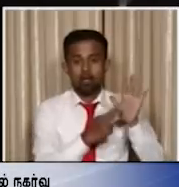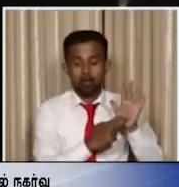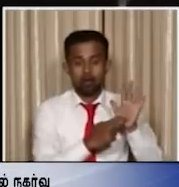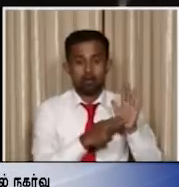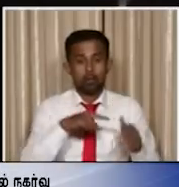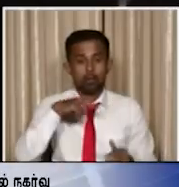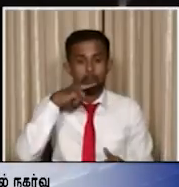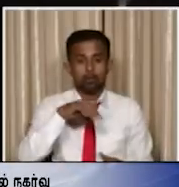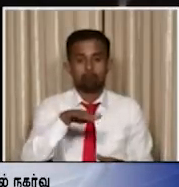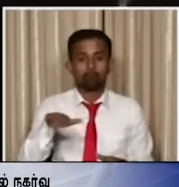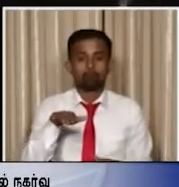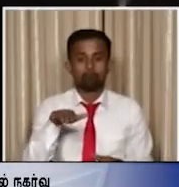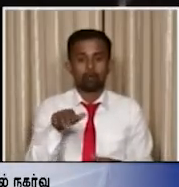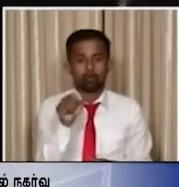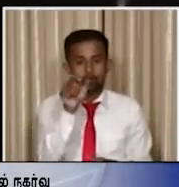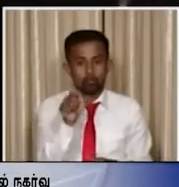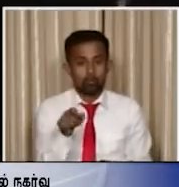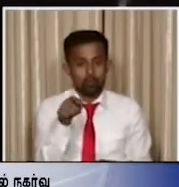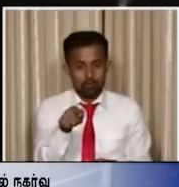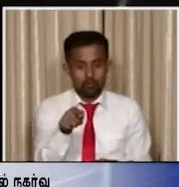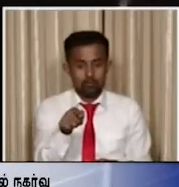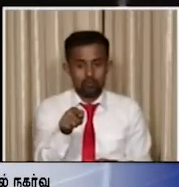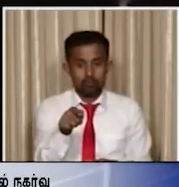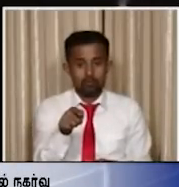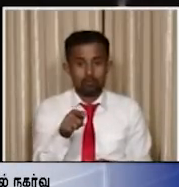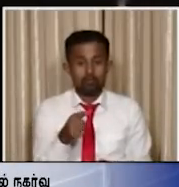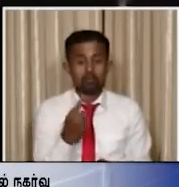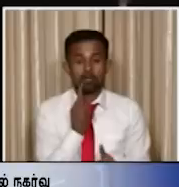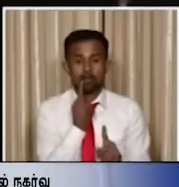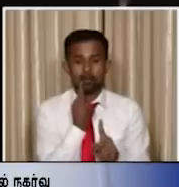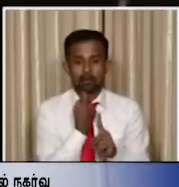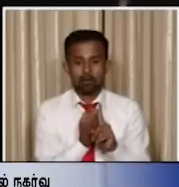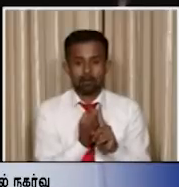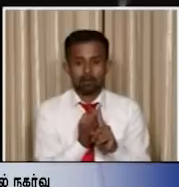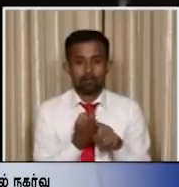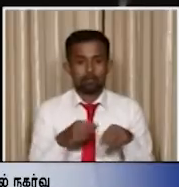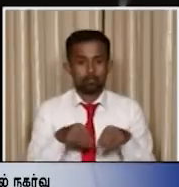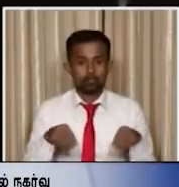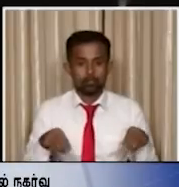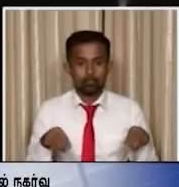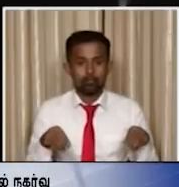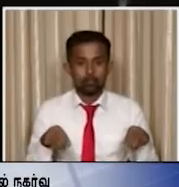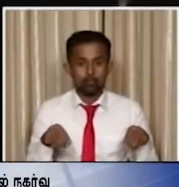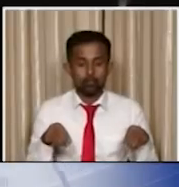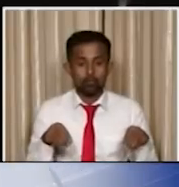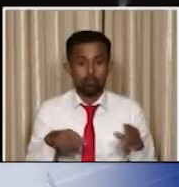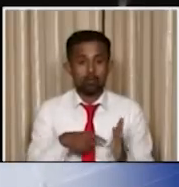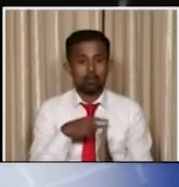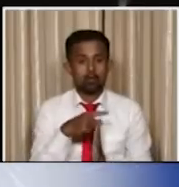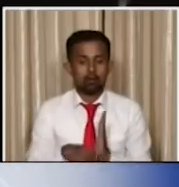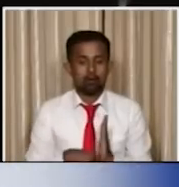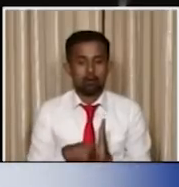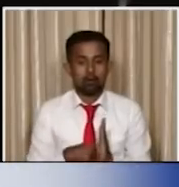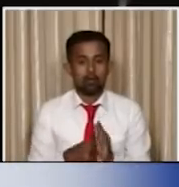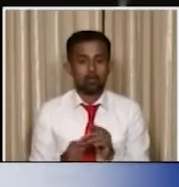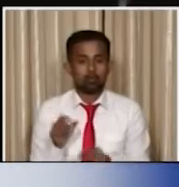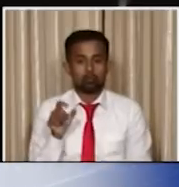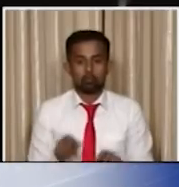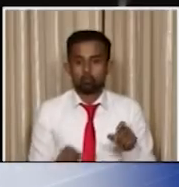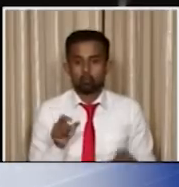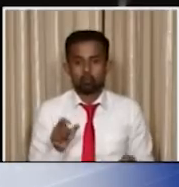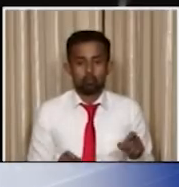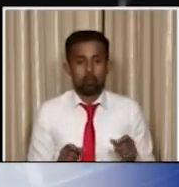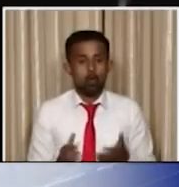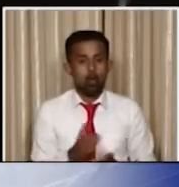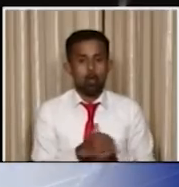எவ்வாறு இவ்வாறு கூறுவார்? பேச்சுக்களின் போது குறைந்தபட்ச தகுதி என்ன? பேச்சு தொடர்பான ஒழுக்கம். அந்த ஒழுக்கத்தை